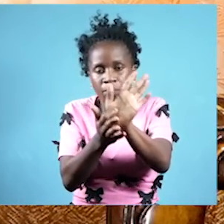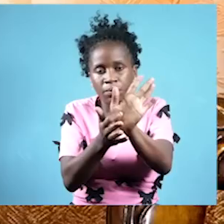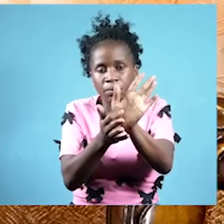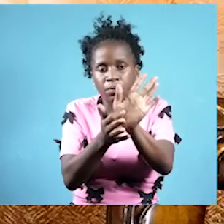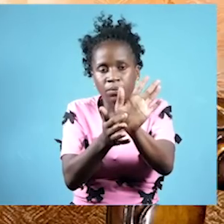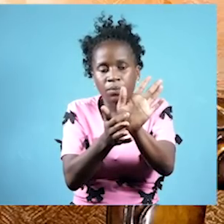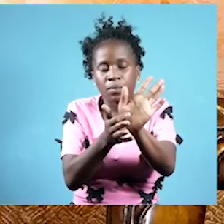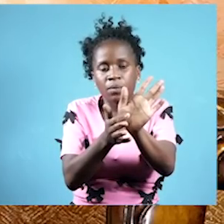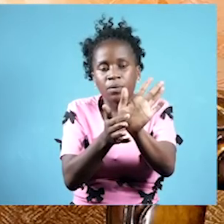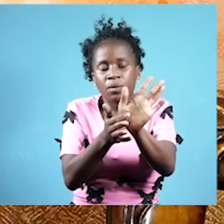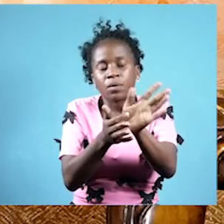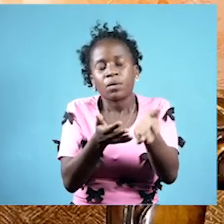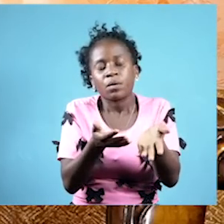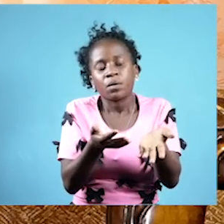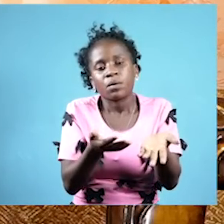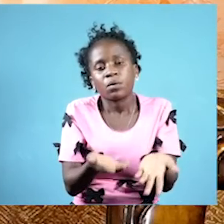kuonyesha